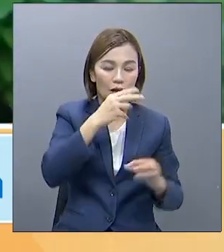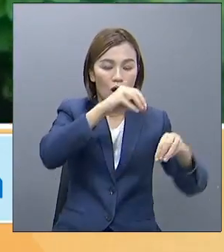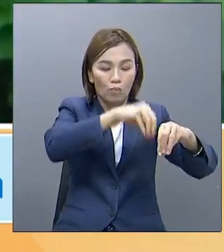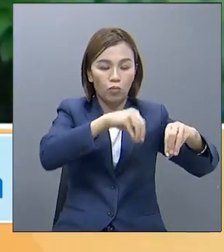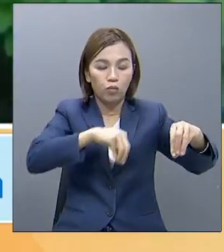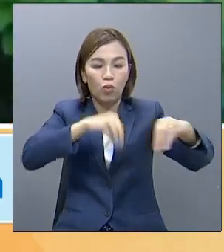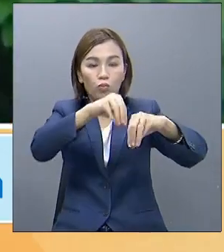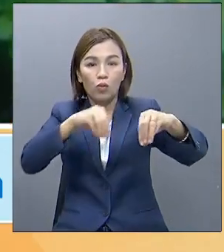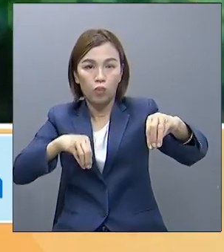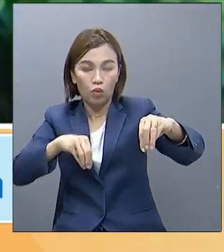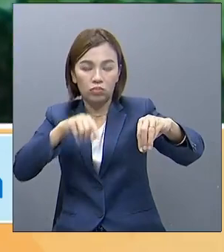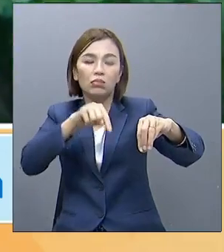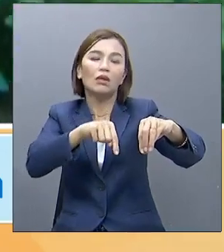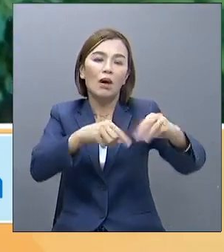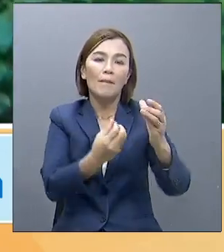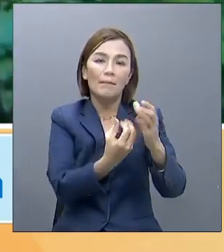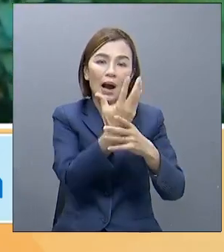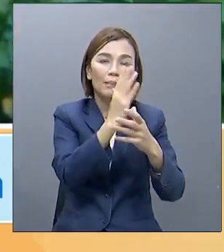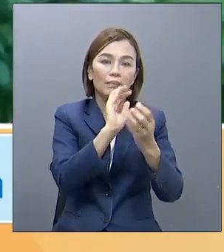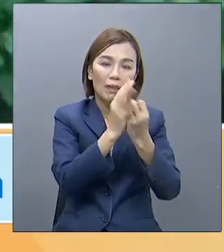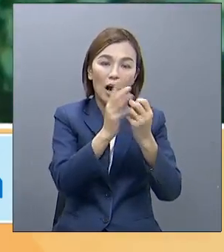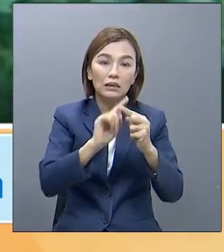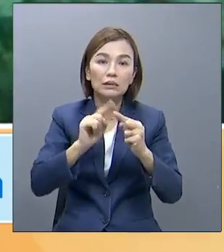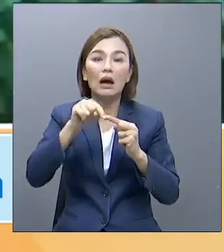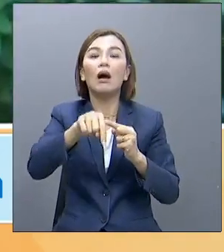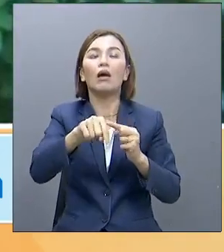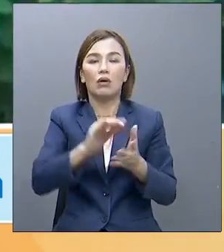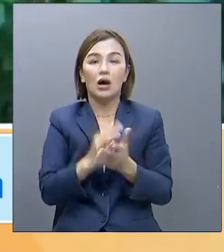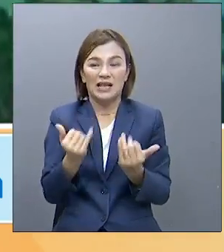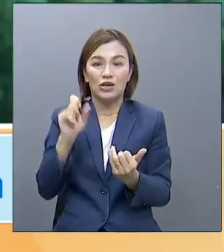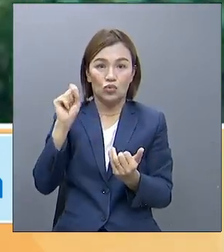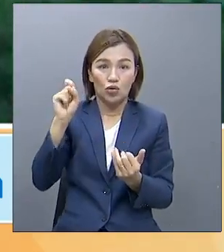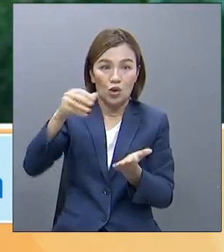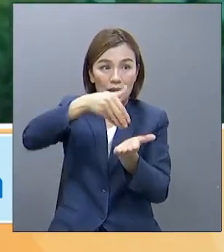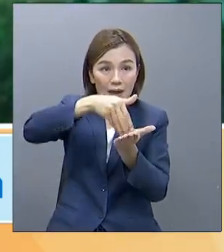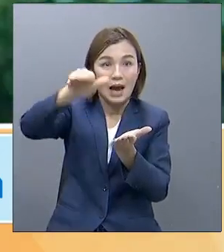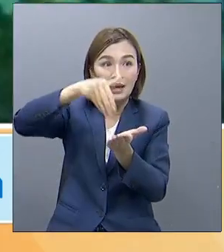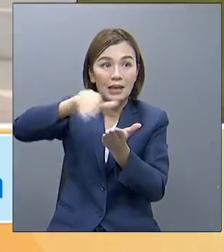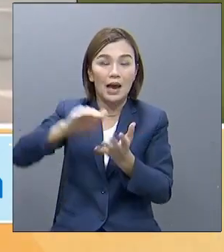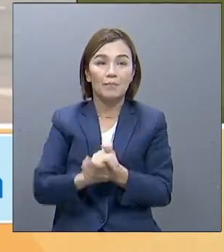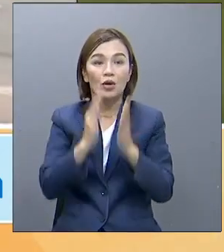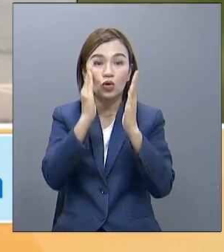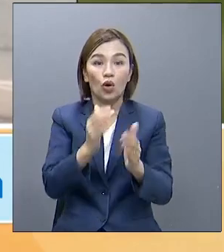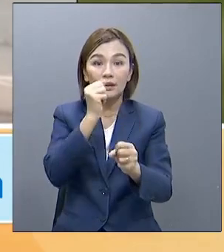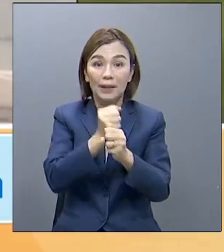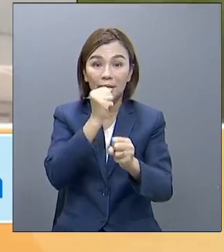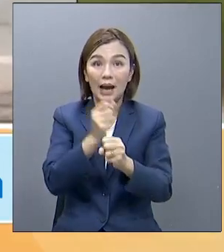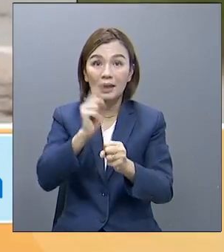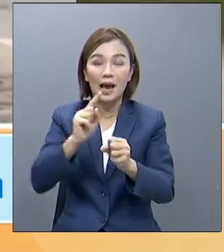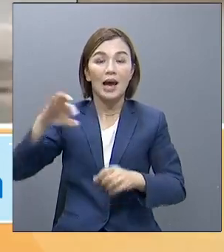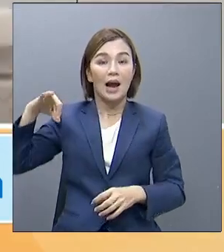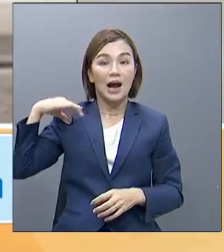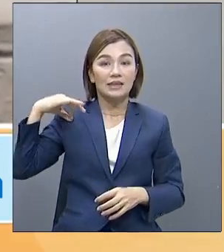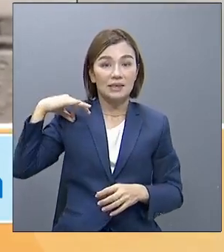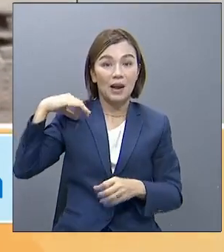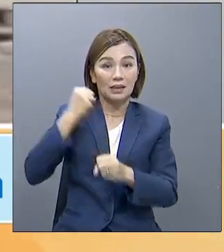ของชาวบ้านตอนนี้เขาก็จะเร่งในการผลักดันนะคะถามว่าแล้วเจ้าหน้าที่ในการผลักดันช้างป่าที่เป็นอาสาสมัครมีเพียงพอ